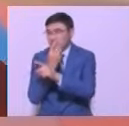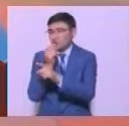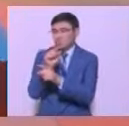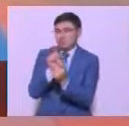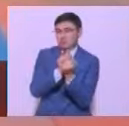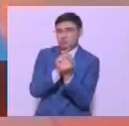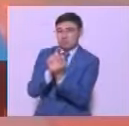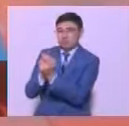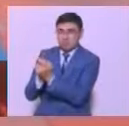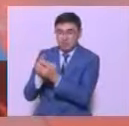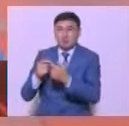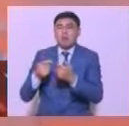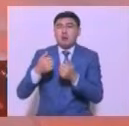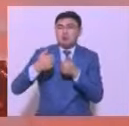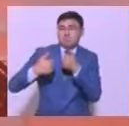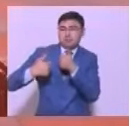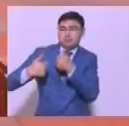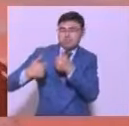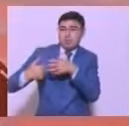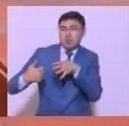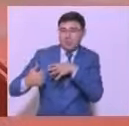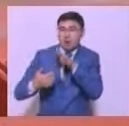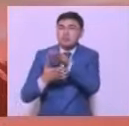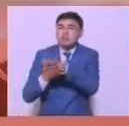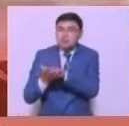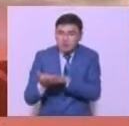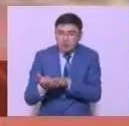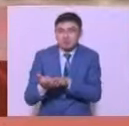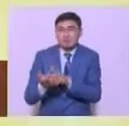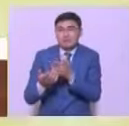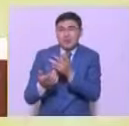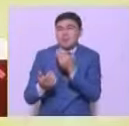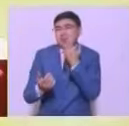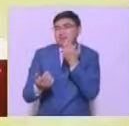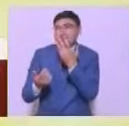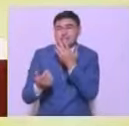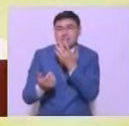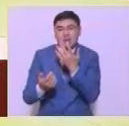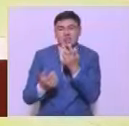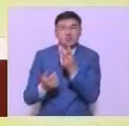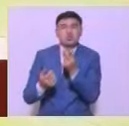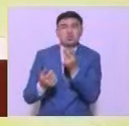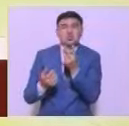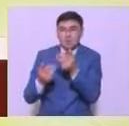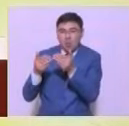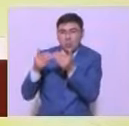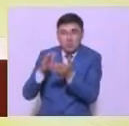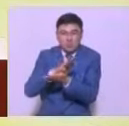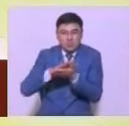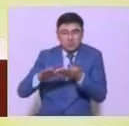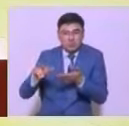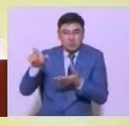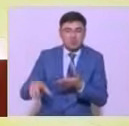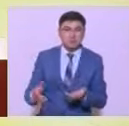ығыстырған, ал финалдық алаң иесімен болған белдесуде қарсыласқа есе жіберген. Үшін схваткам сол португалец елінен сол